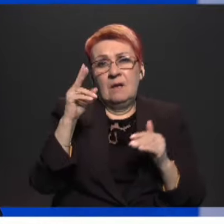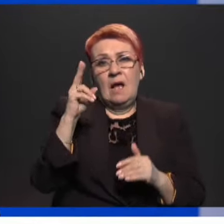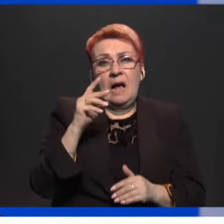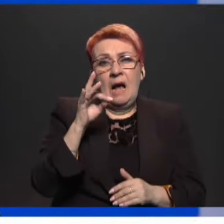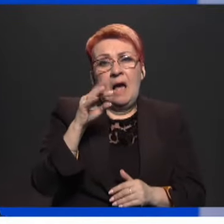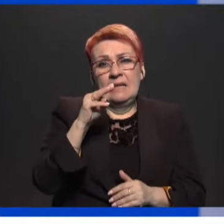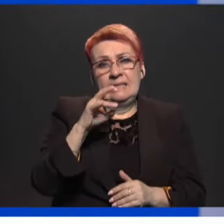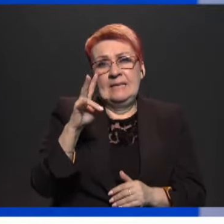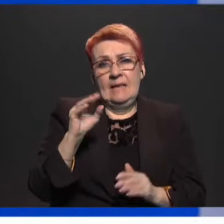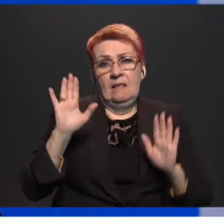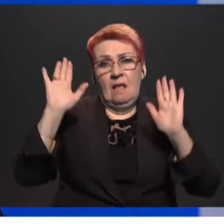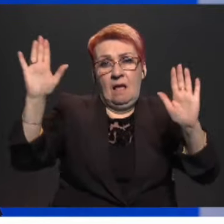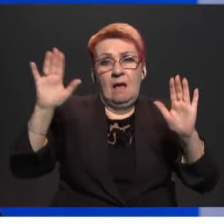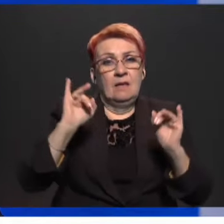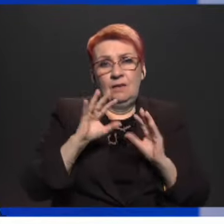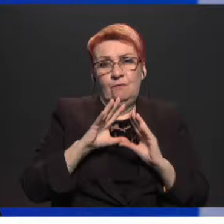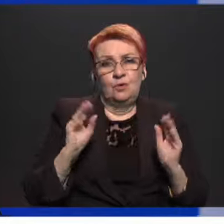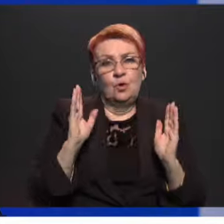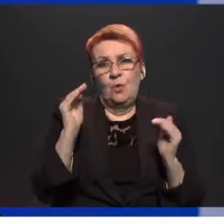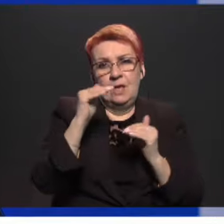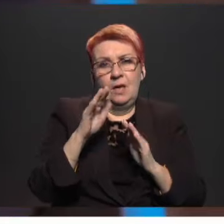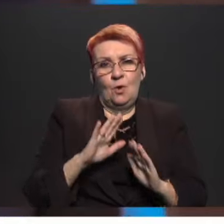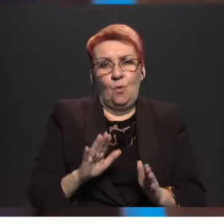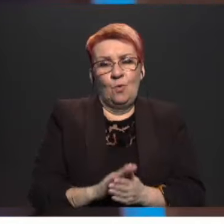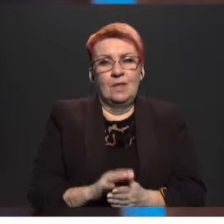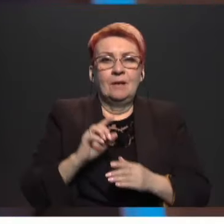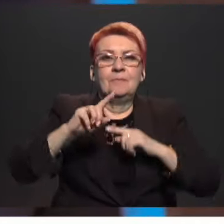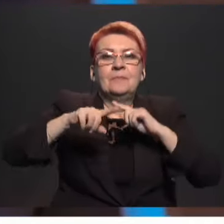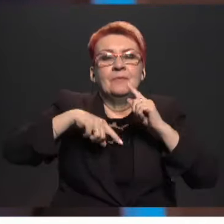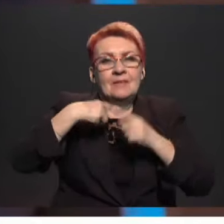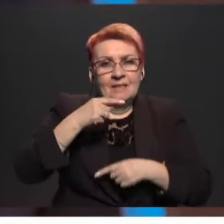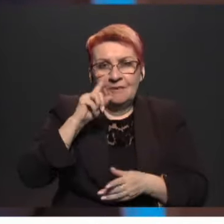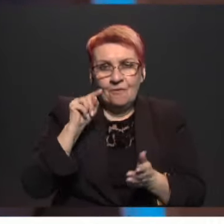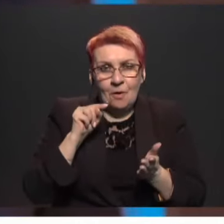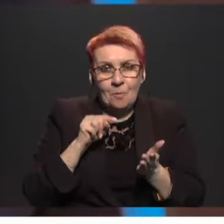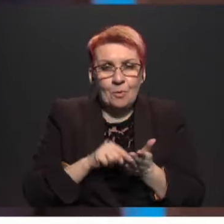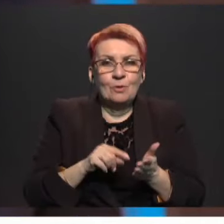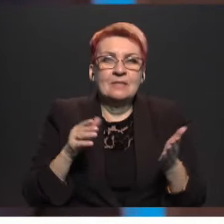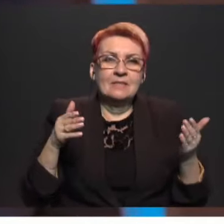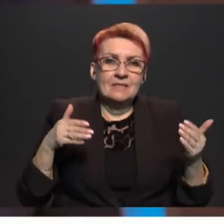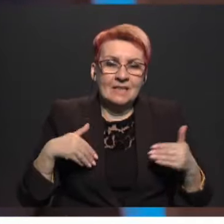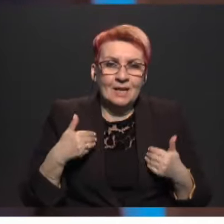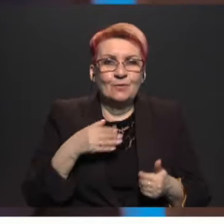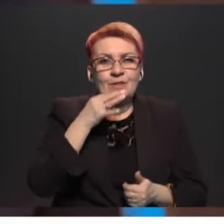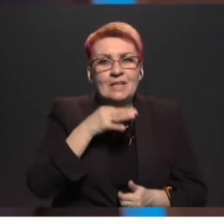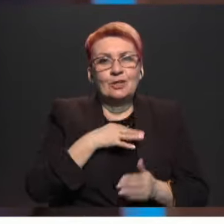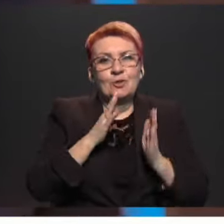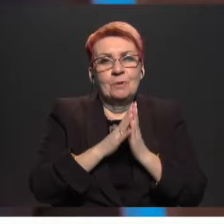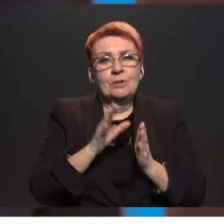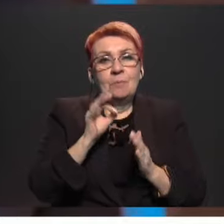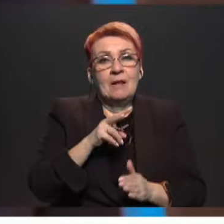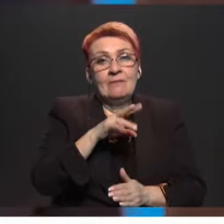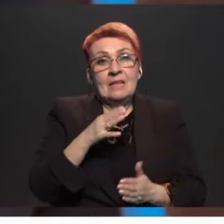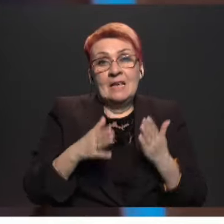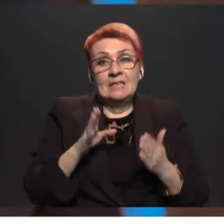такой развернутый ответ. Следующий вопрос из ВКонтакте от Юлии. Здравствуйте, уважаемые батюшка и ведущая. Скажите, пожалуйста, правда ли, что